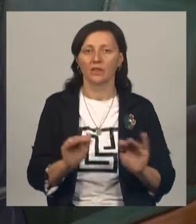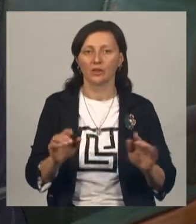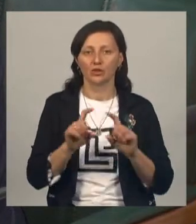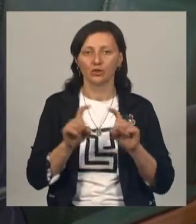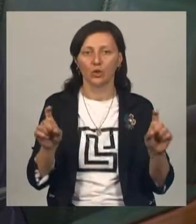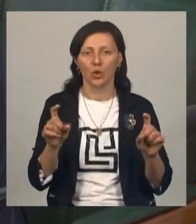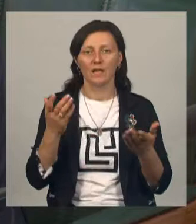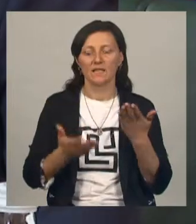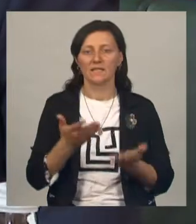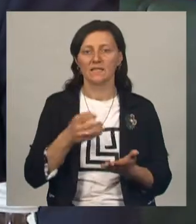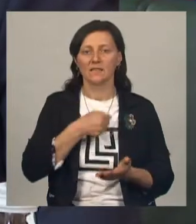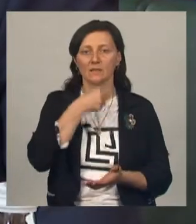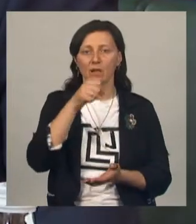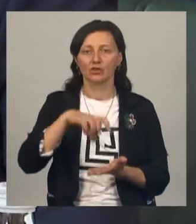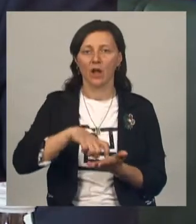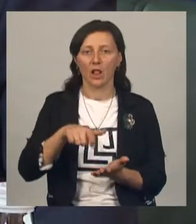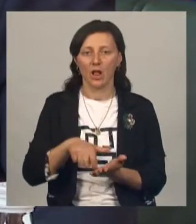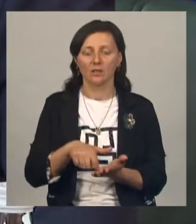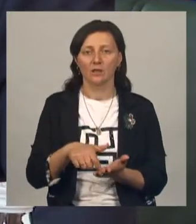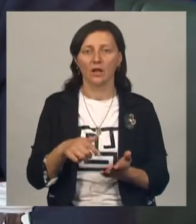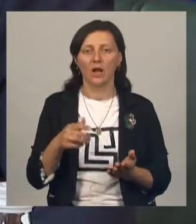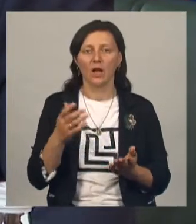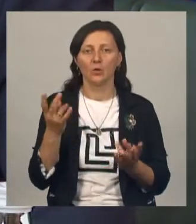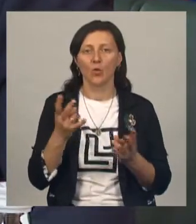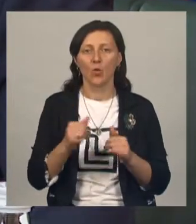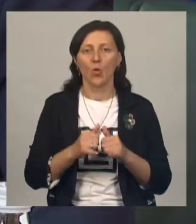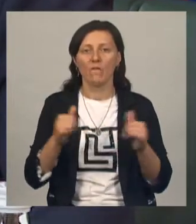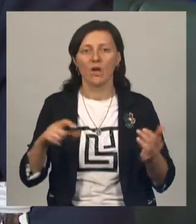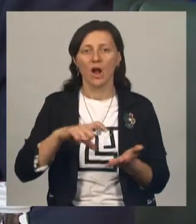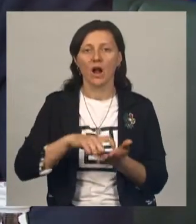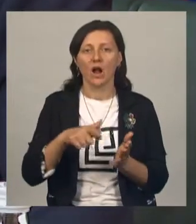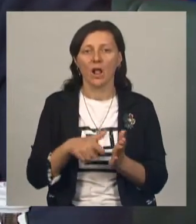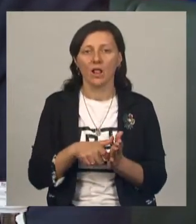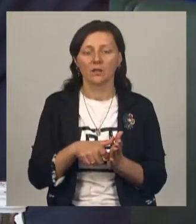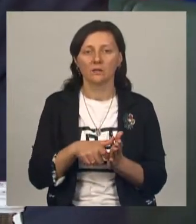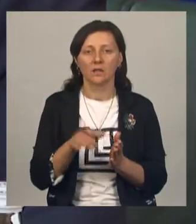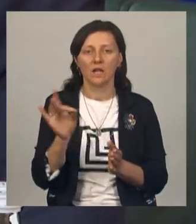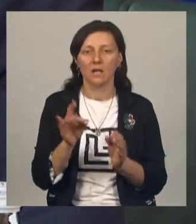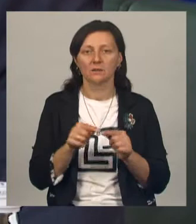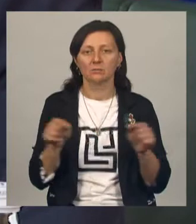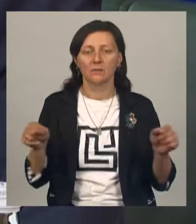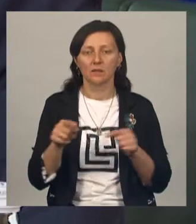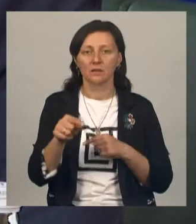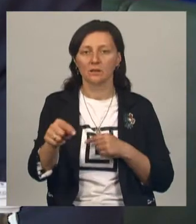старших классах возможности увеличивать классный пространство за счет увеличения